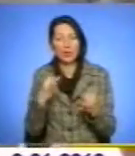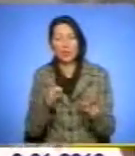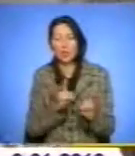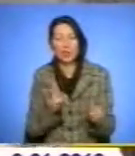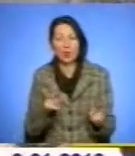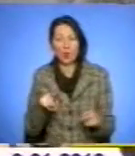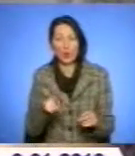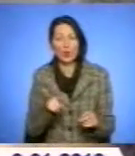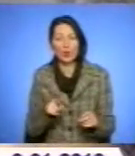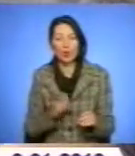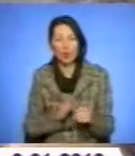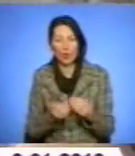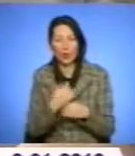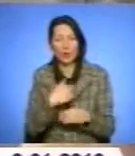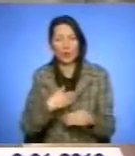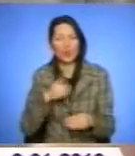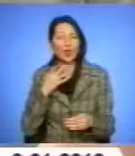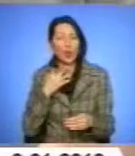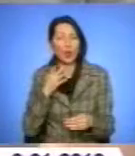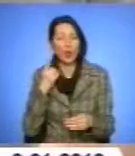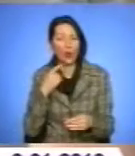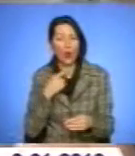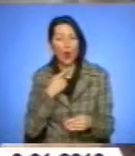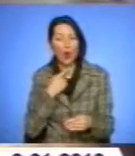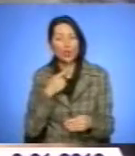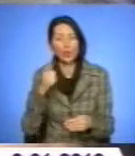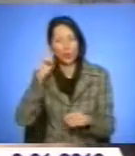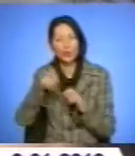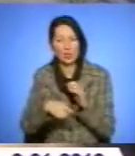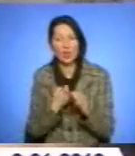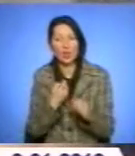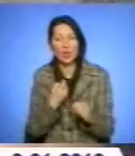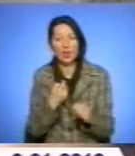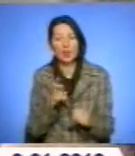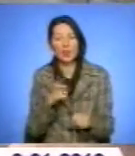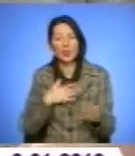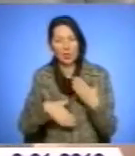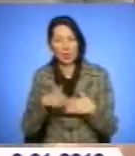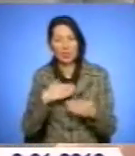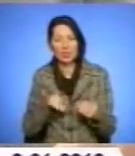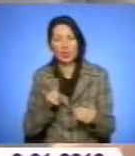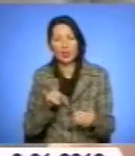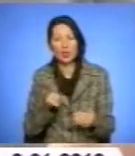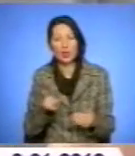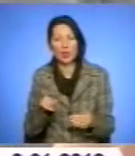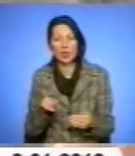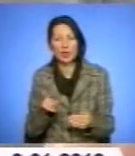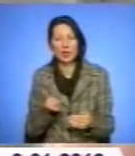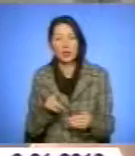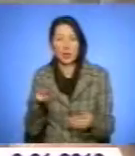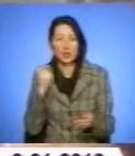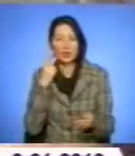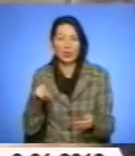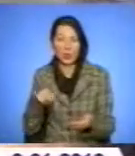нього, але мій голос вона пізнавала і пізнавала, бо тішилася, що я завжди щось